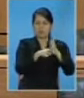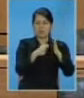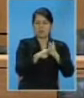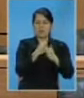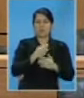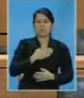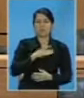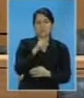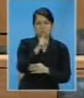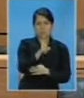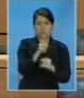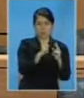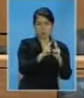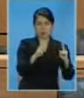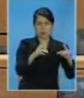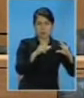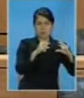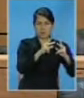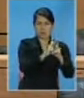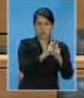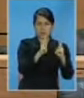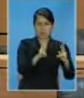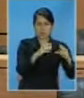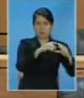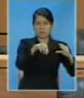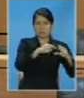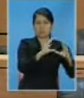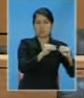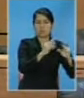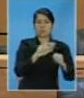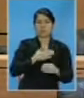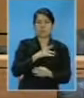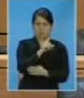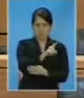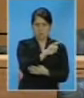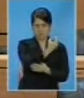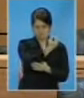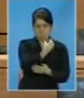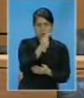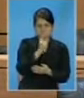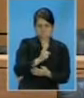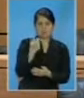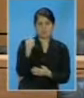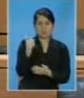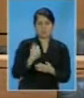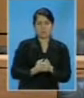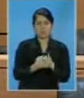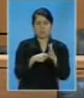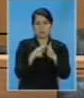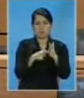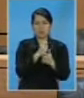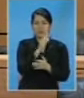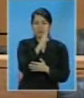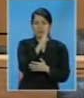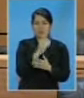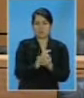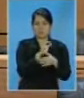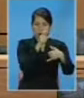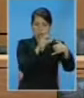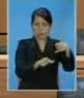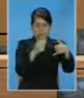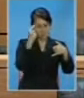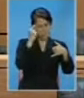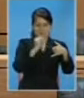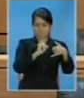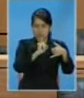ของคณะกรรมการเขาบอกว่าจำเป็นที่จะต้องมีกล้องอำพรางไว้เพราะว่าถ้ามีคนที่คิดไม่ดี